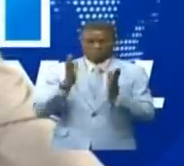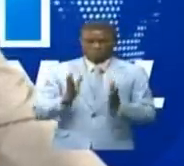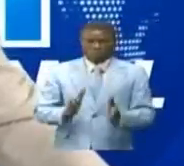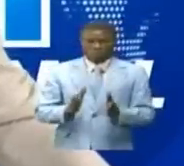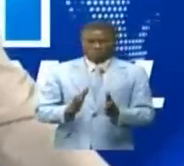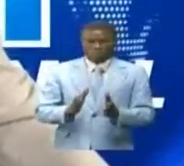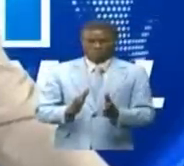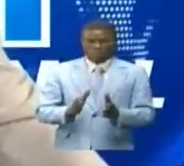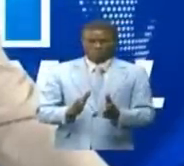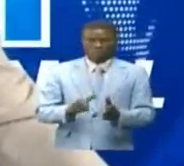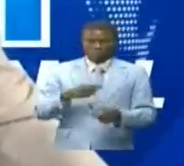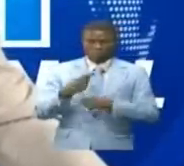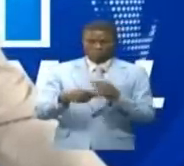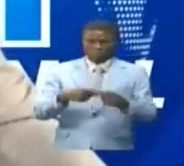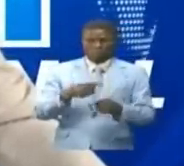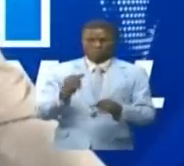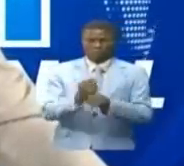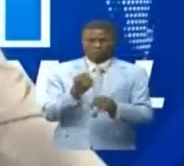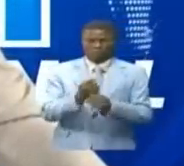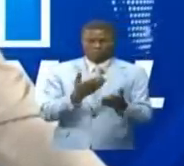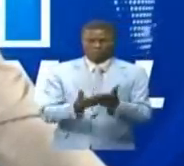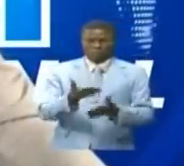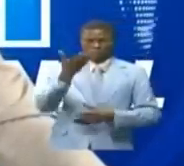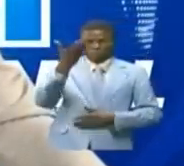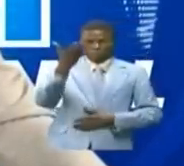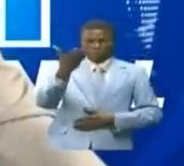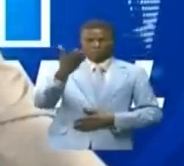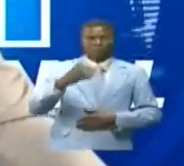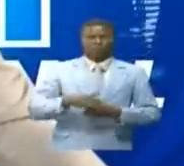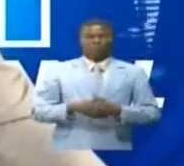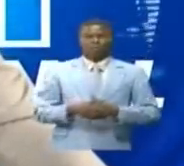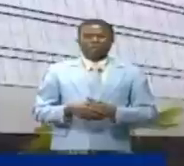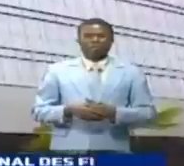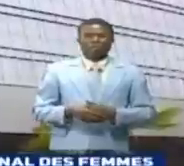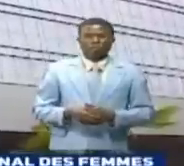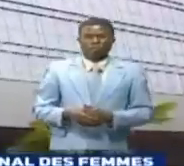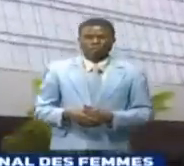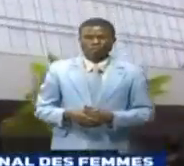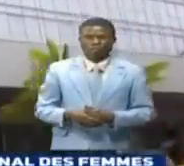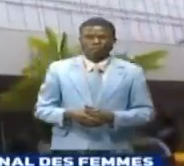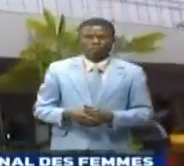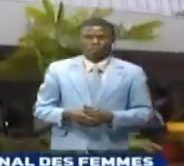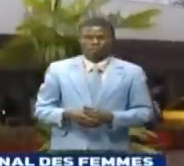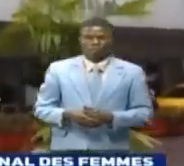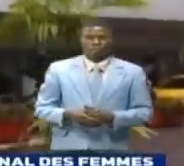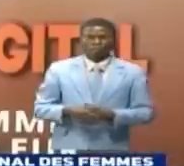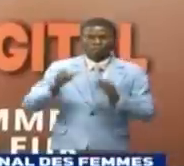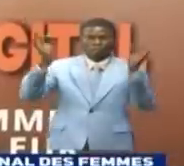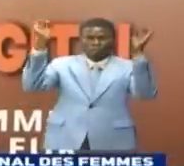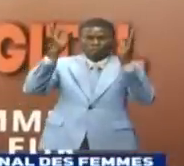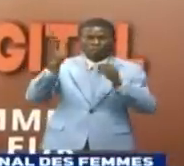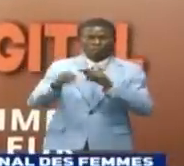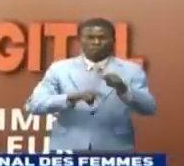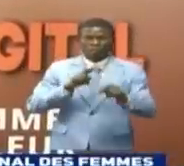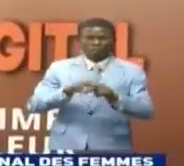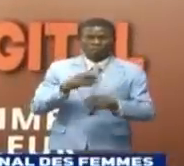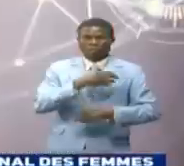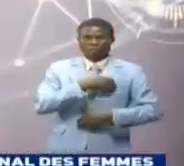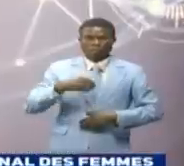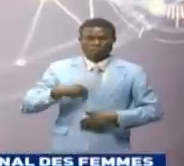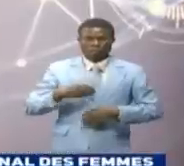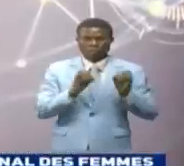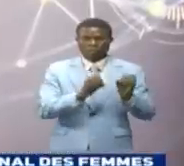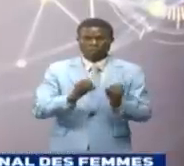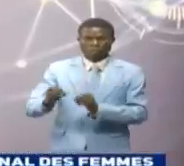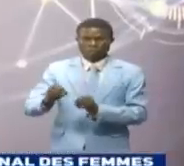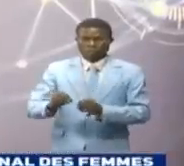lancé les 10 travaux. Nono Manseko pour ce reportage. Ce forum international des femmes organisé